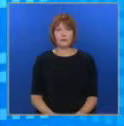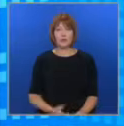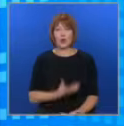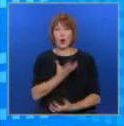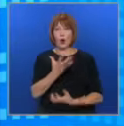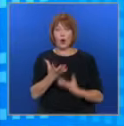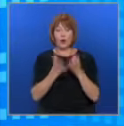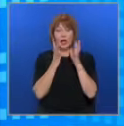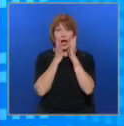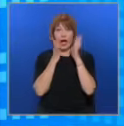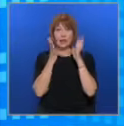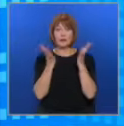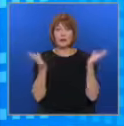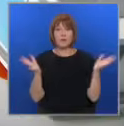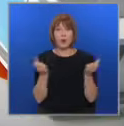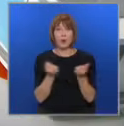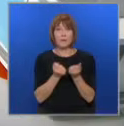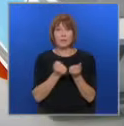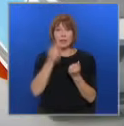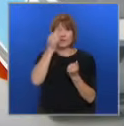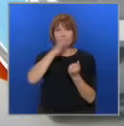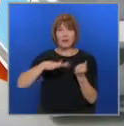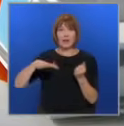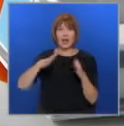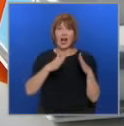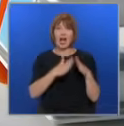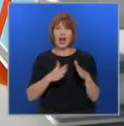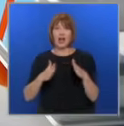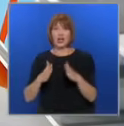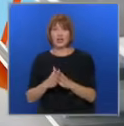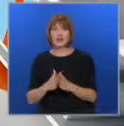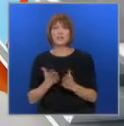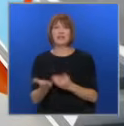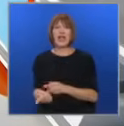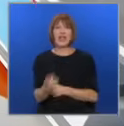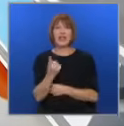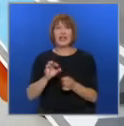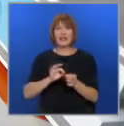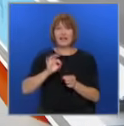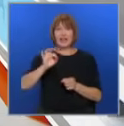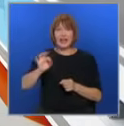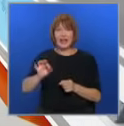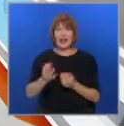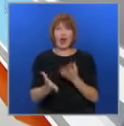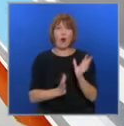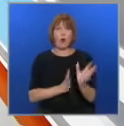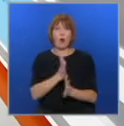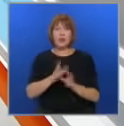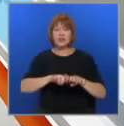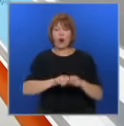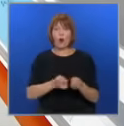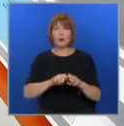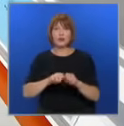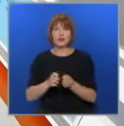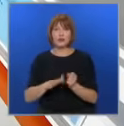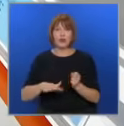Огнен ад на много места в страната. Десетки къщи и над десетки хиляди декари, ниви и гори са унищожени от пожари на различни места в